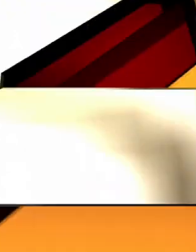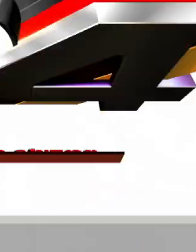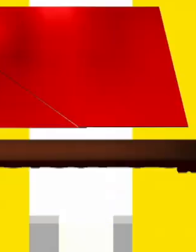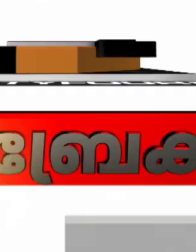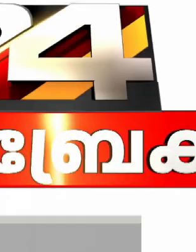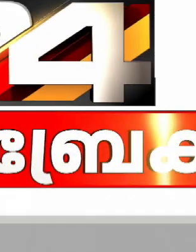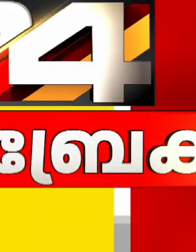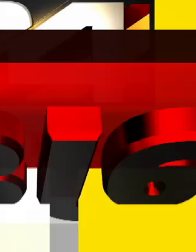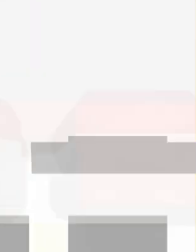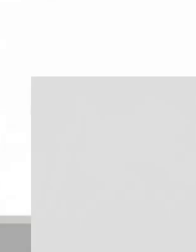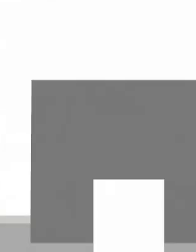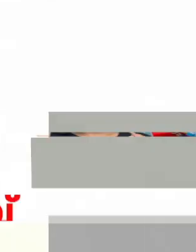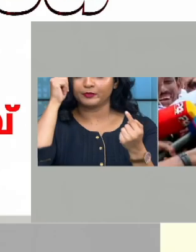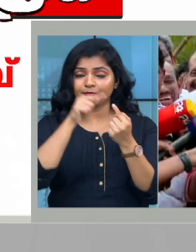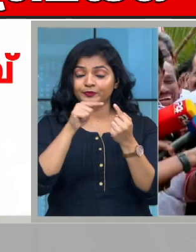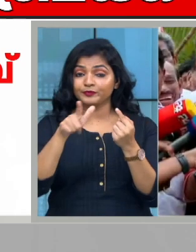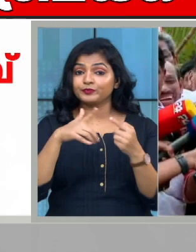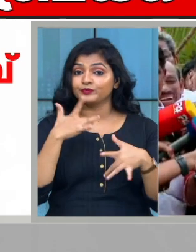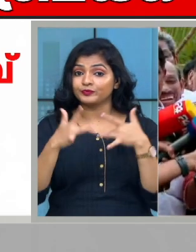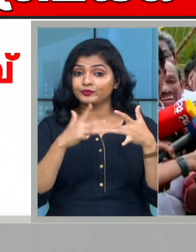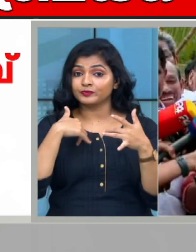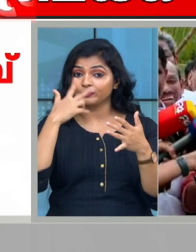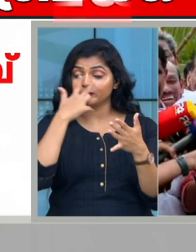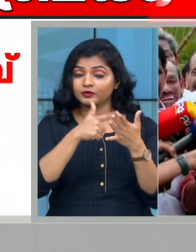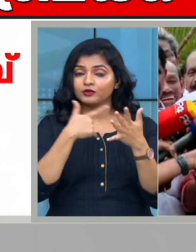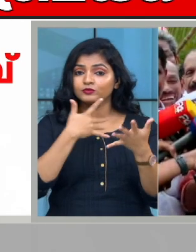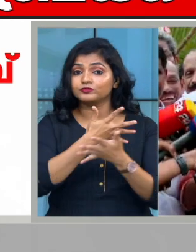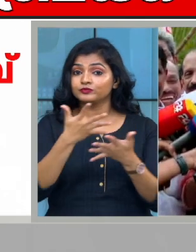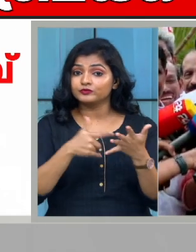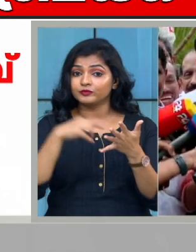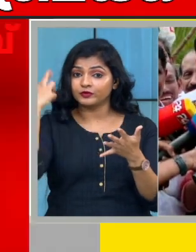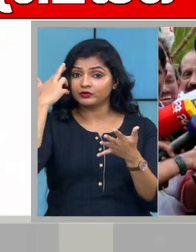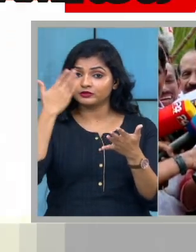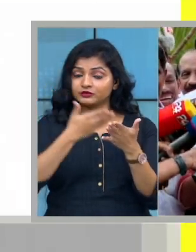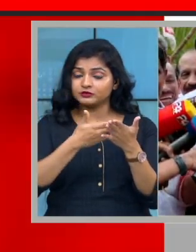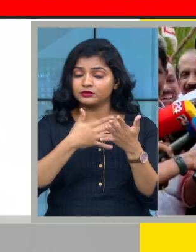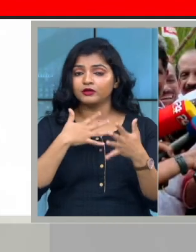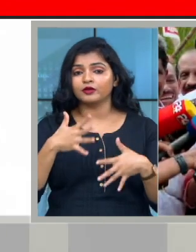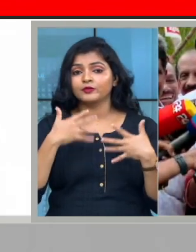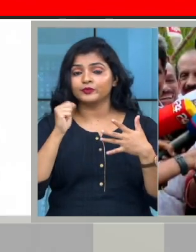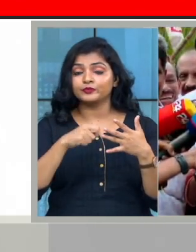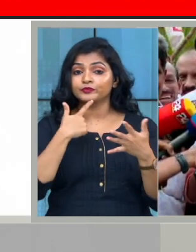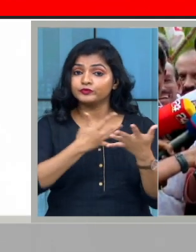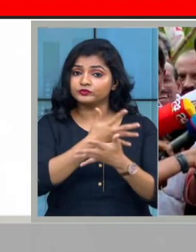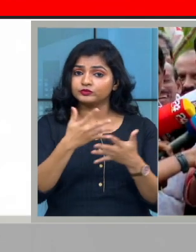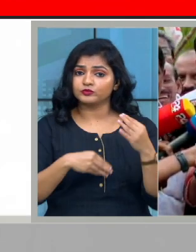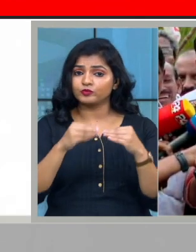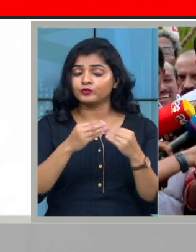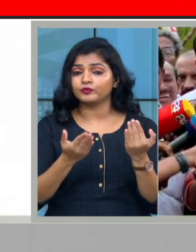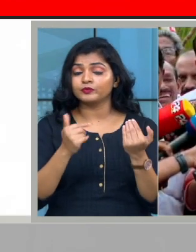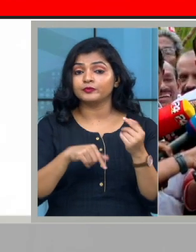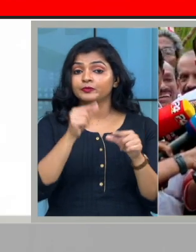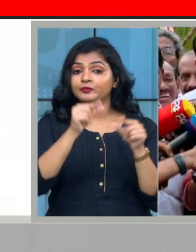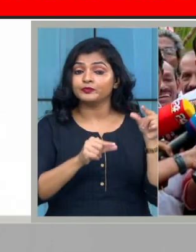താല്പര്യം, ആ താല്പര്യമാണ് നിങ്ങളെ ഇതുകൊണ്ട് ചർച്ച ചെയ്യിപ്പിക്കുന്നതെങ്കിൽ സന്തോഷം. ആ ചർച്ച ചെയ്തോളൂ. ജനങ്ങളെ ആ